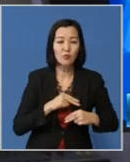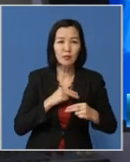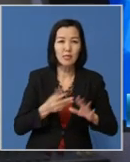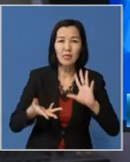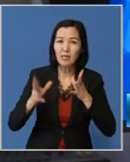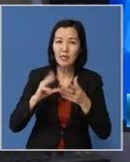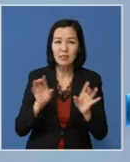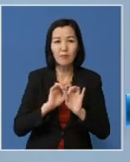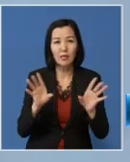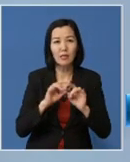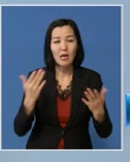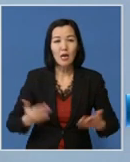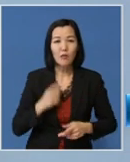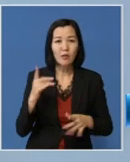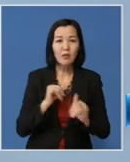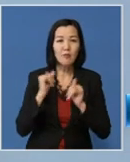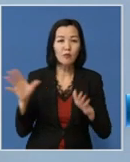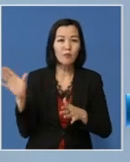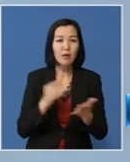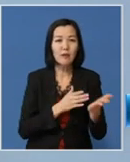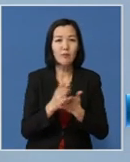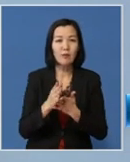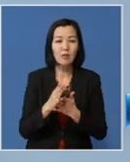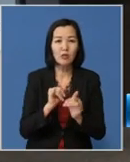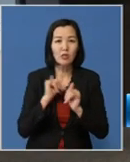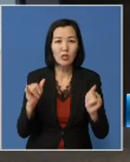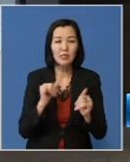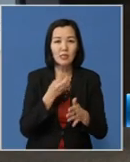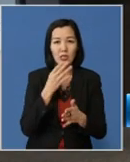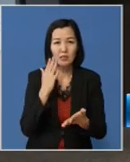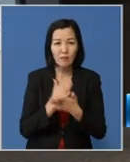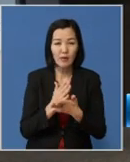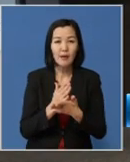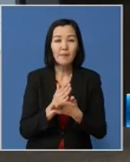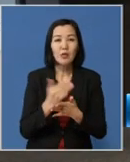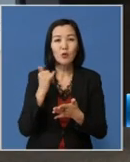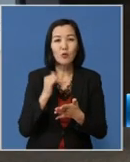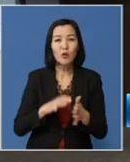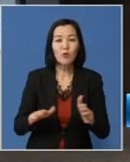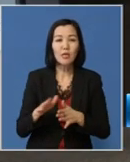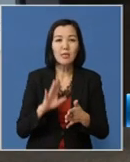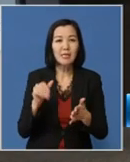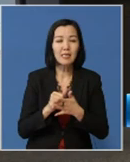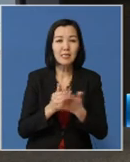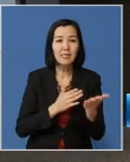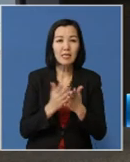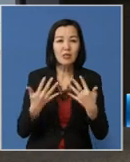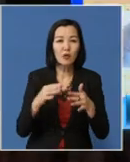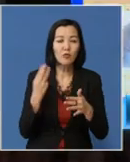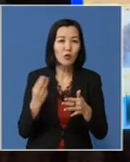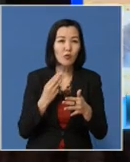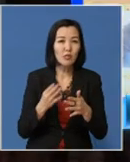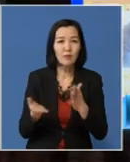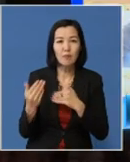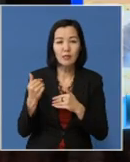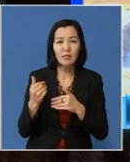Шухрат Тұрдахынұлы әлеуметтік экономикалық дамудың барлық бағыттары бойынша оң өсім бар деді. Айта кету керек, Ұйғыр ауданының негізгі саласы ауыл